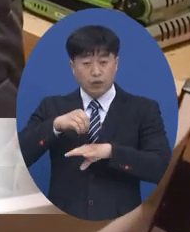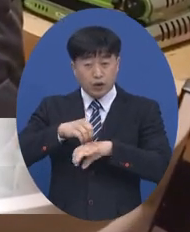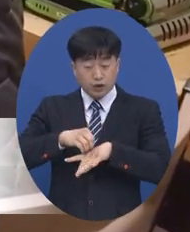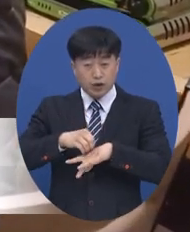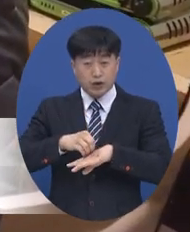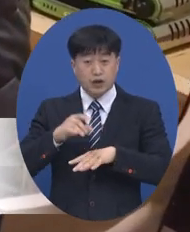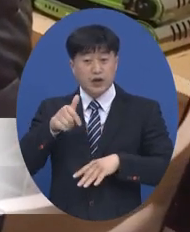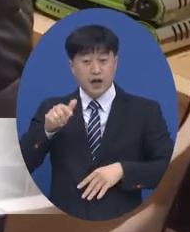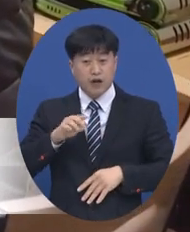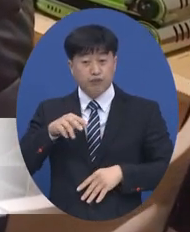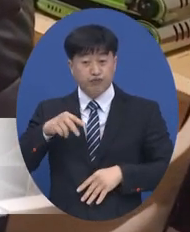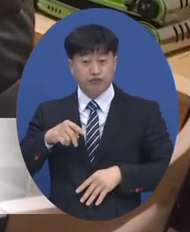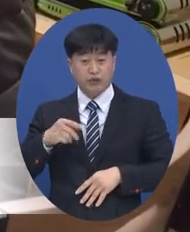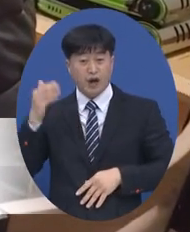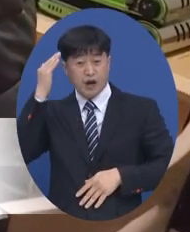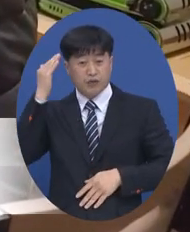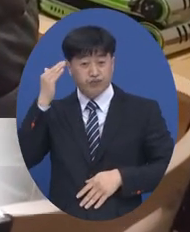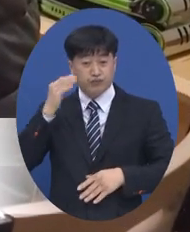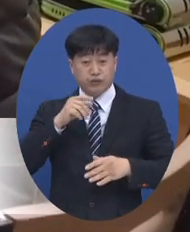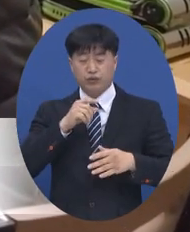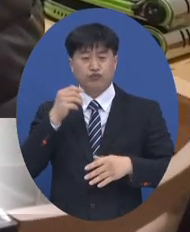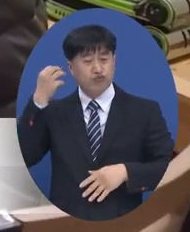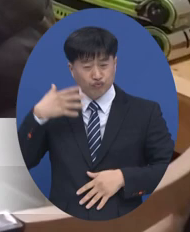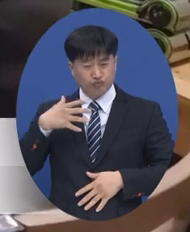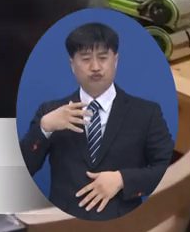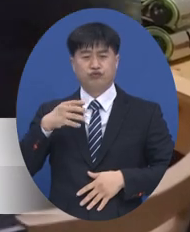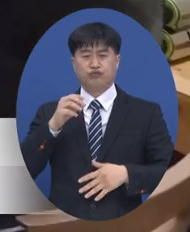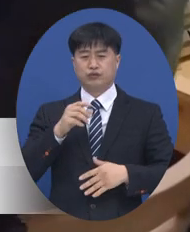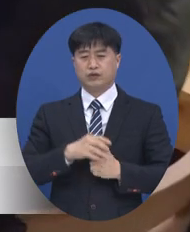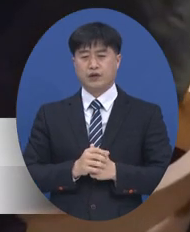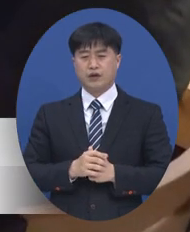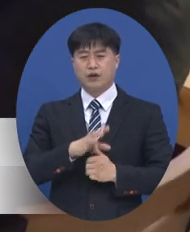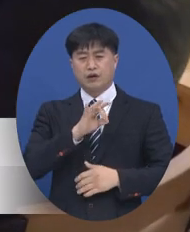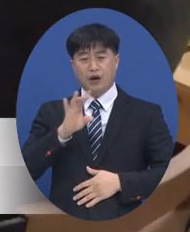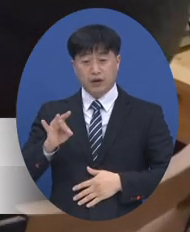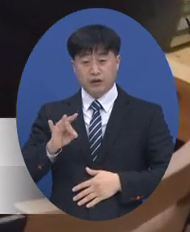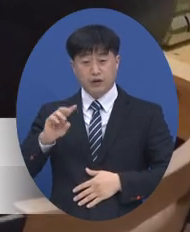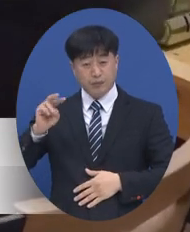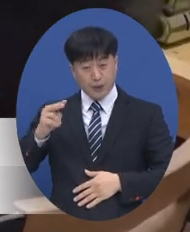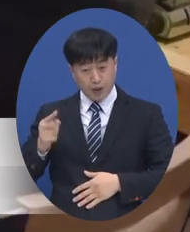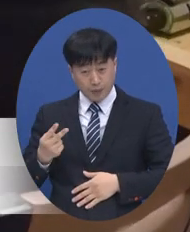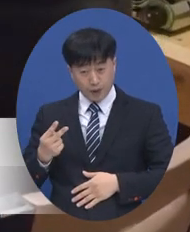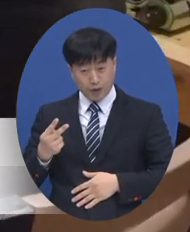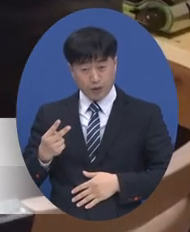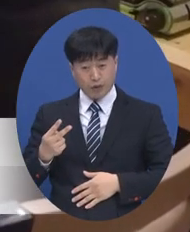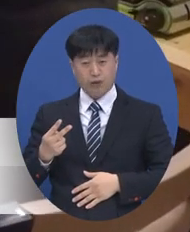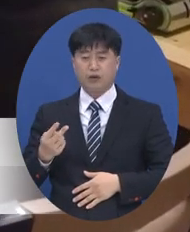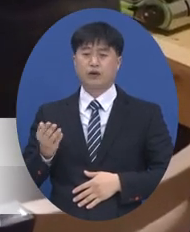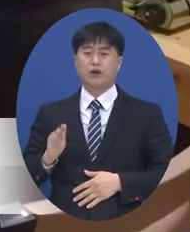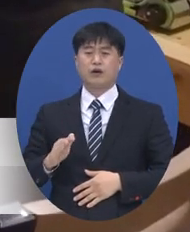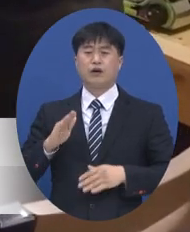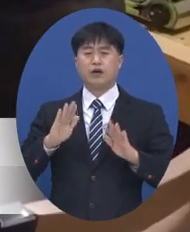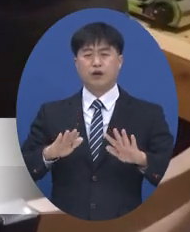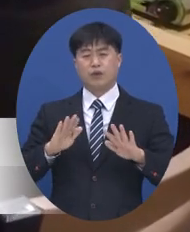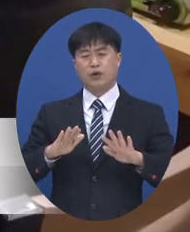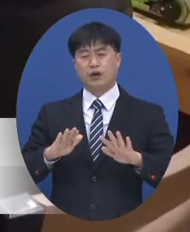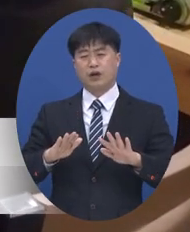중국산으로 표시하셨는데 그냥 일본산으로 낙지하고 제모하고 뭐 이런 거는